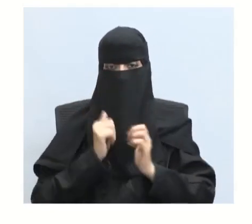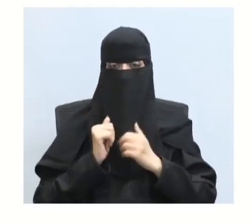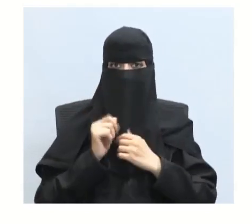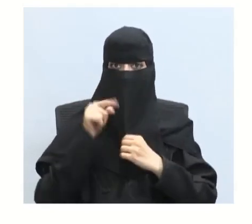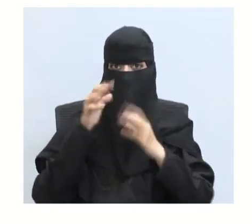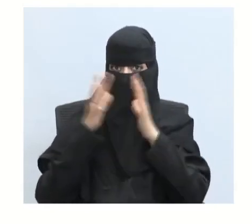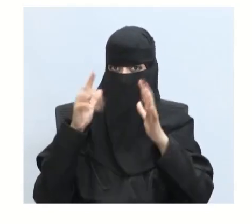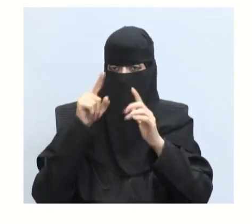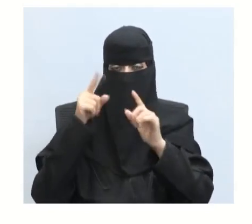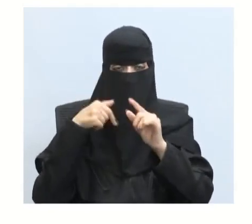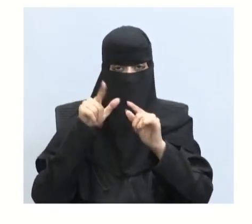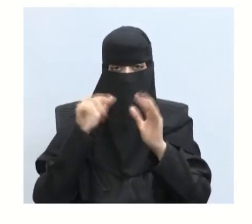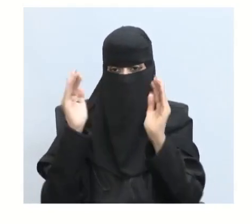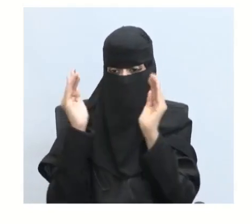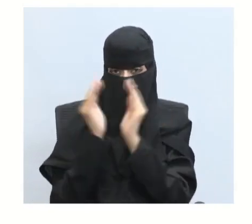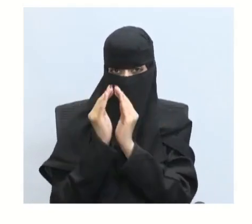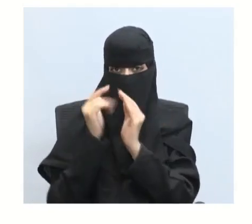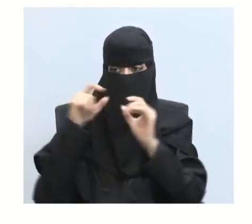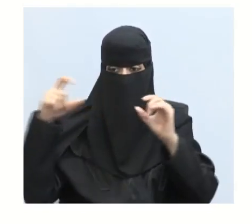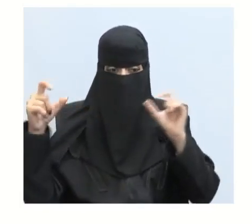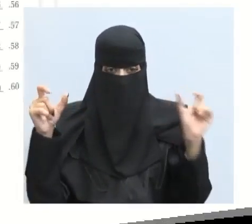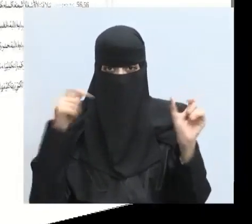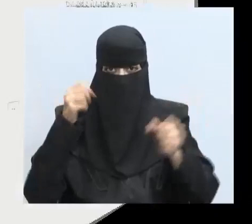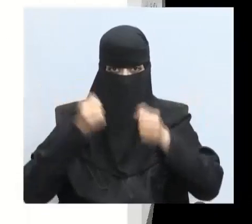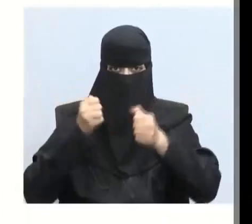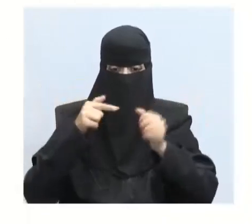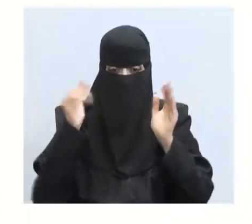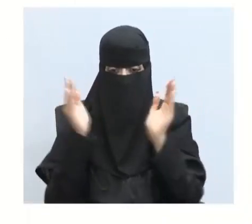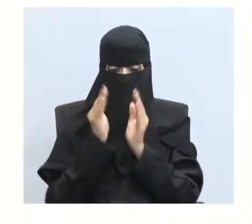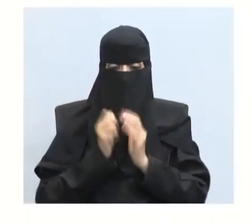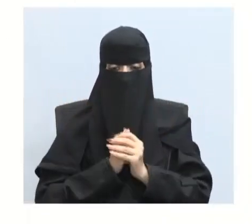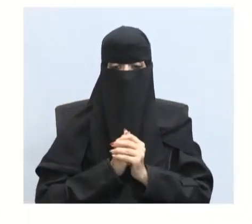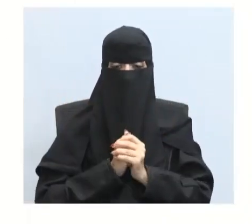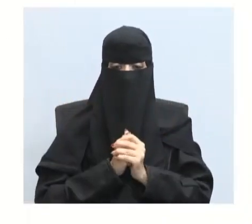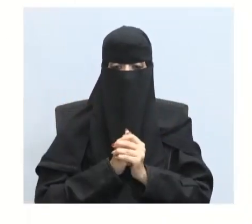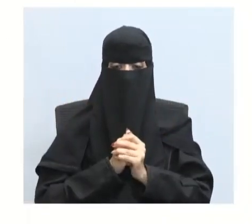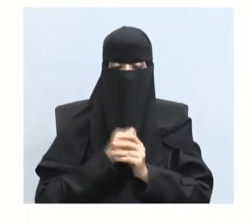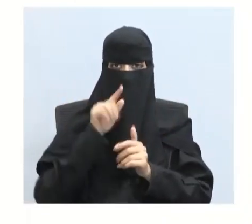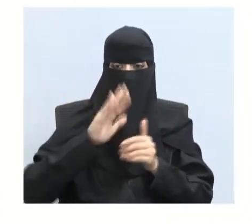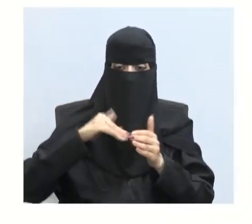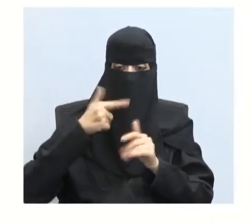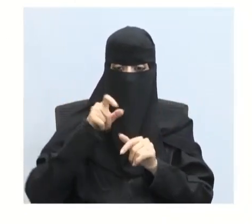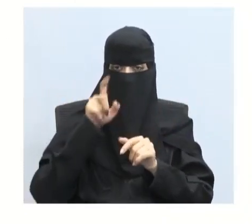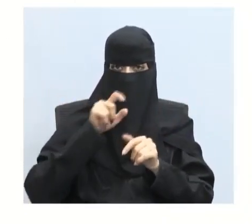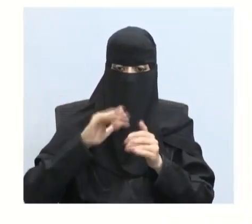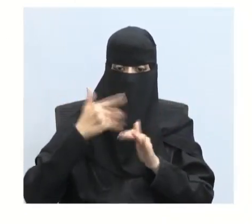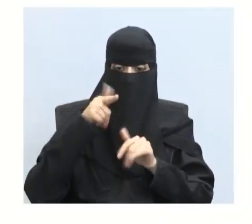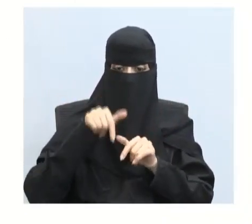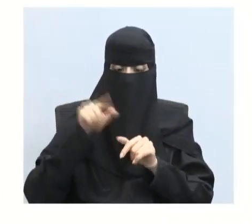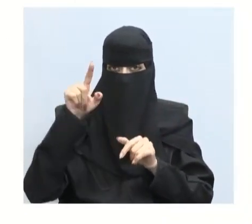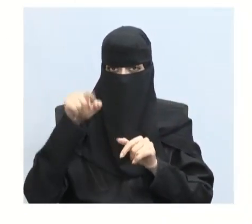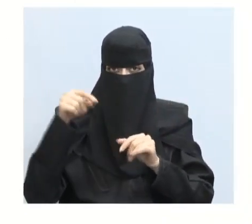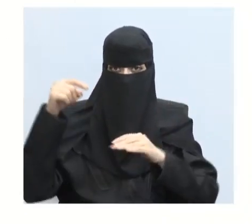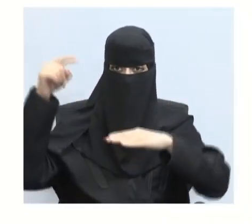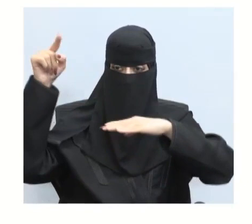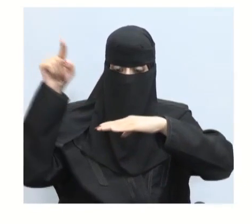هل هي مكبره في جوانب السياره مصغره اذا تكون مصغره السؤال الذي يليه اذا كانت